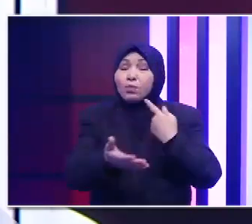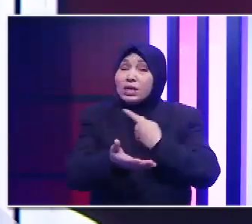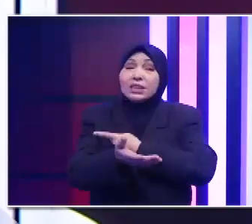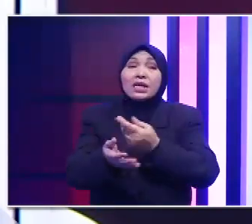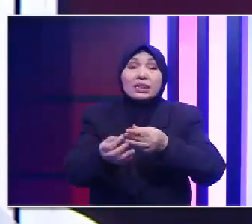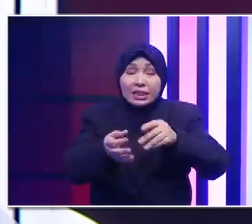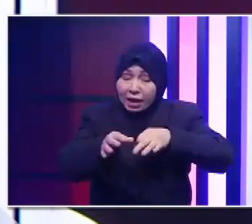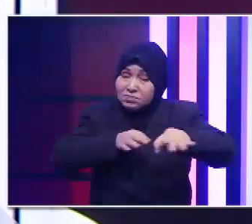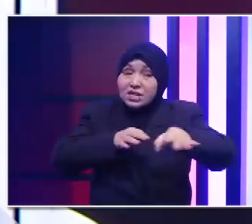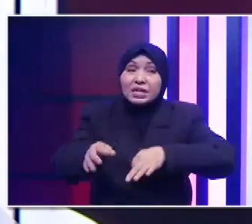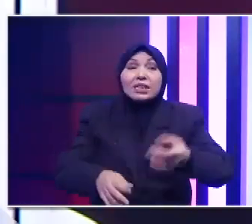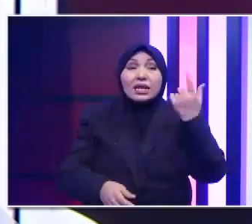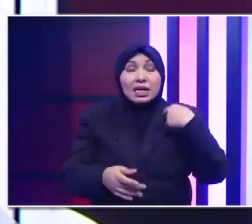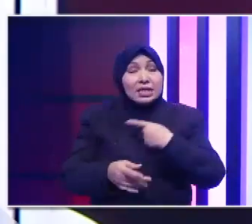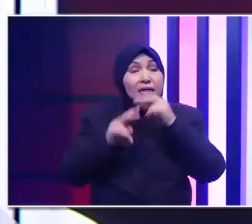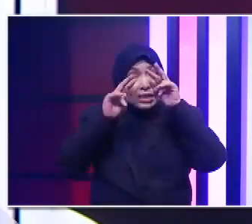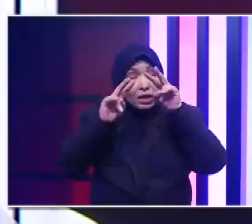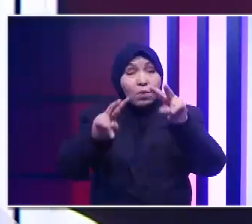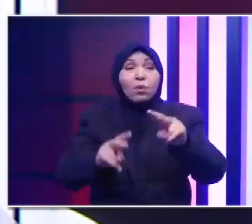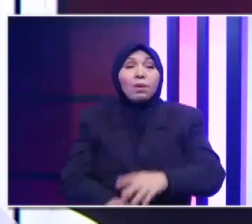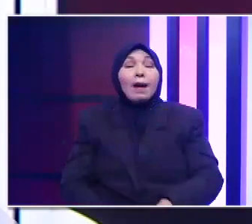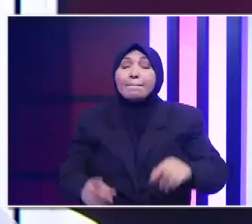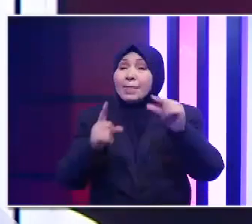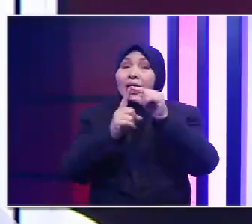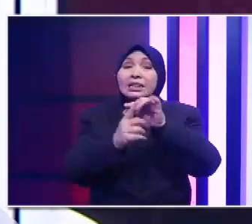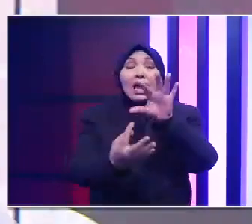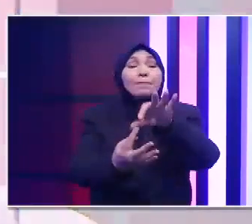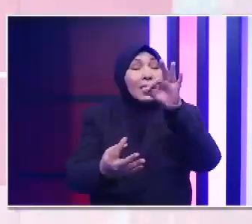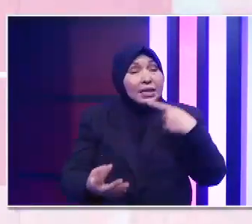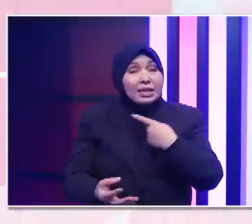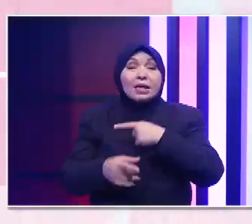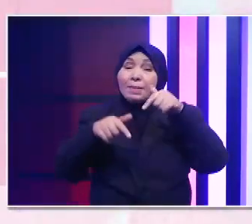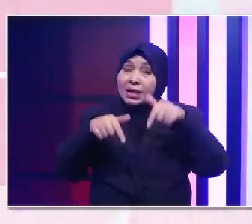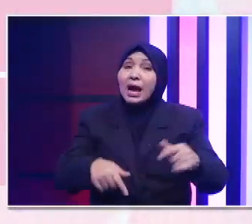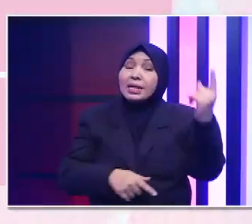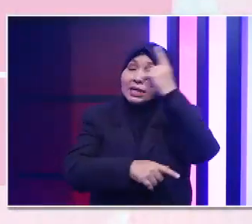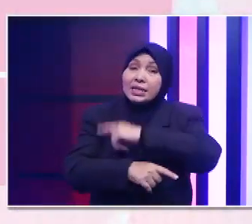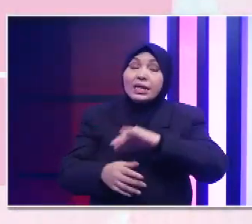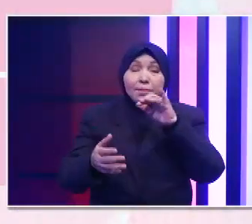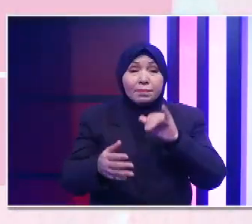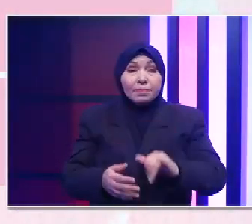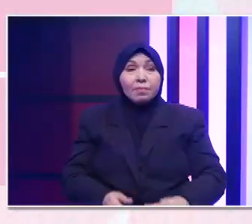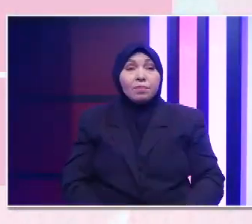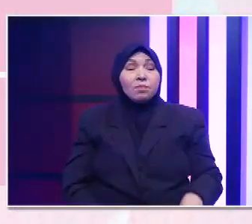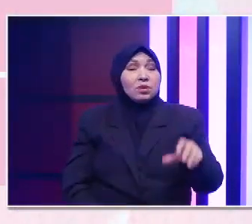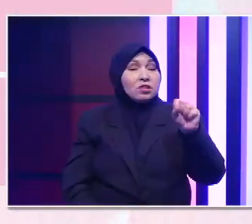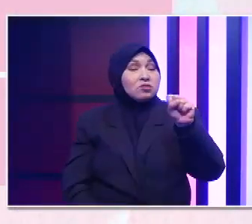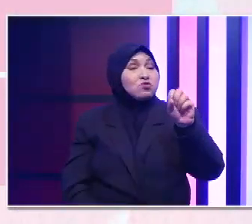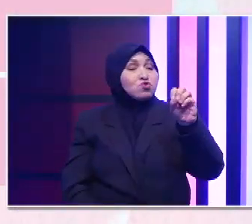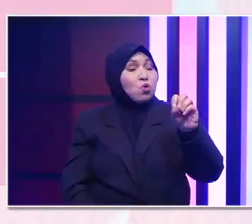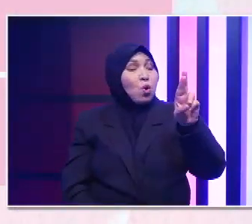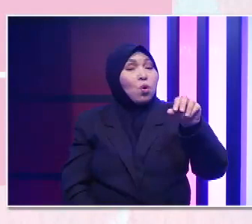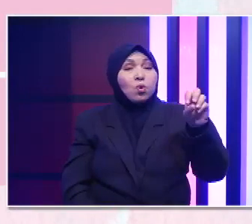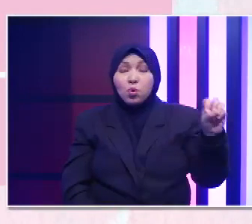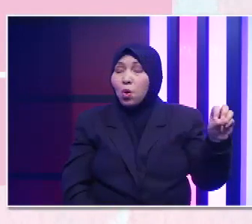tafsirkan sebentar tadi Mari kita lihat terlebih dahulu perkataan pilihan kita pada hari ini yaitu Solo kalimah